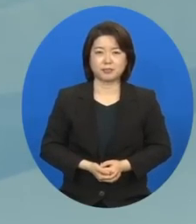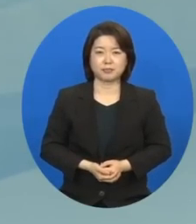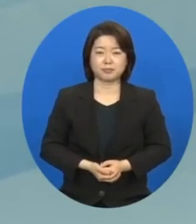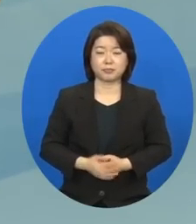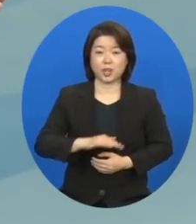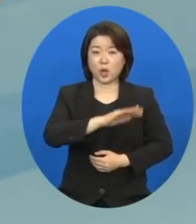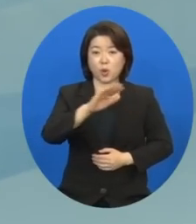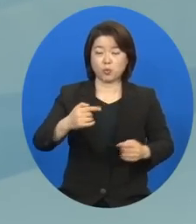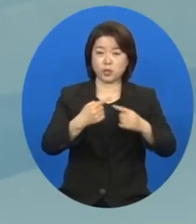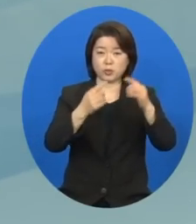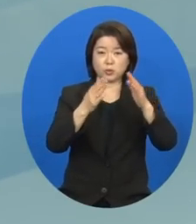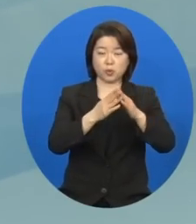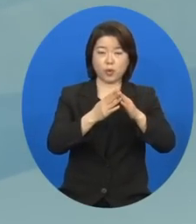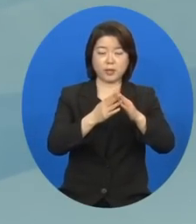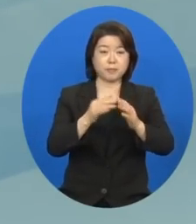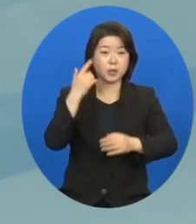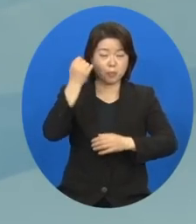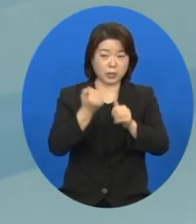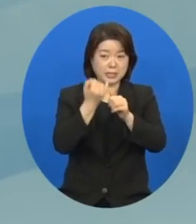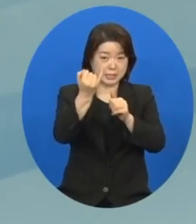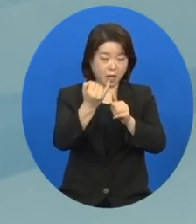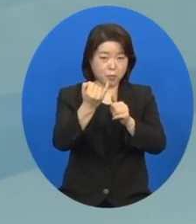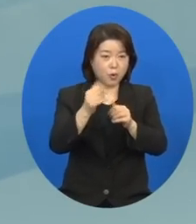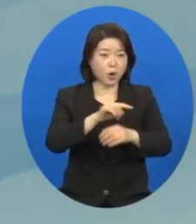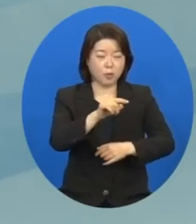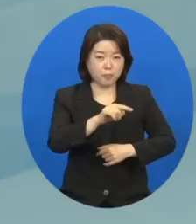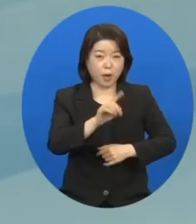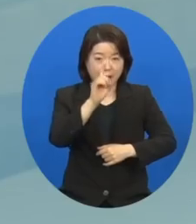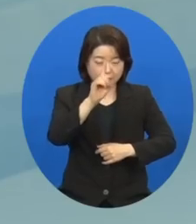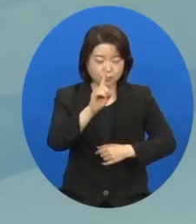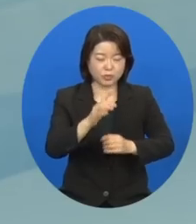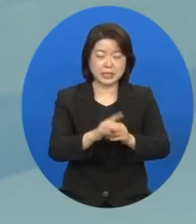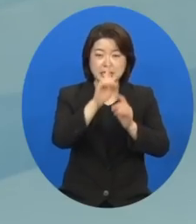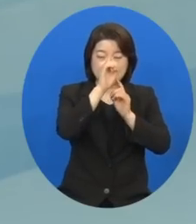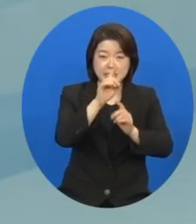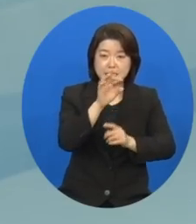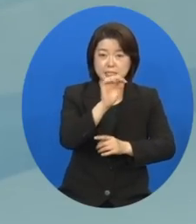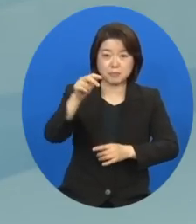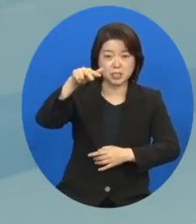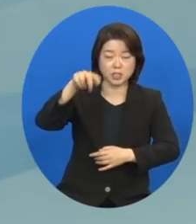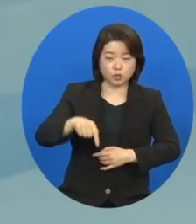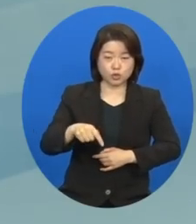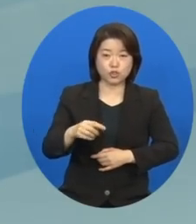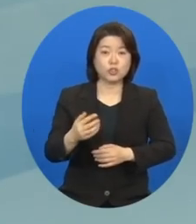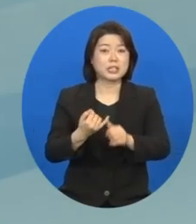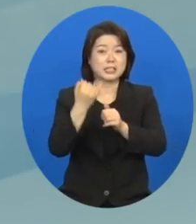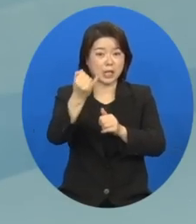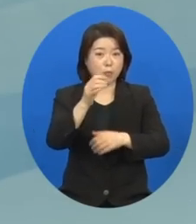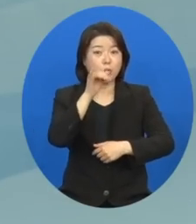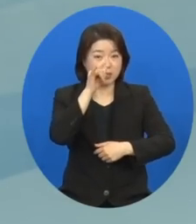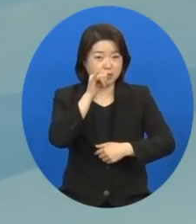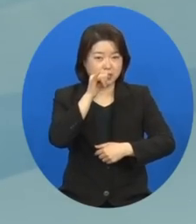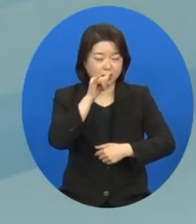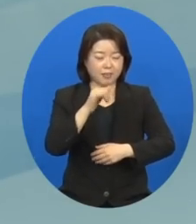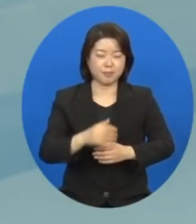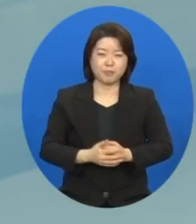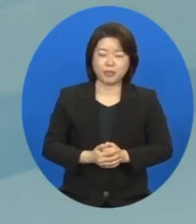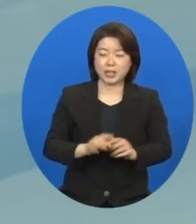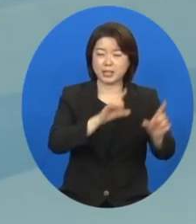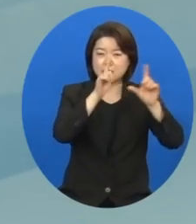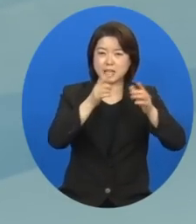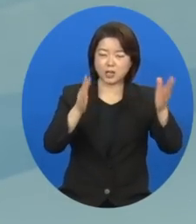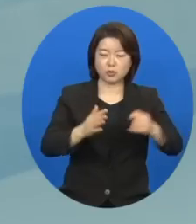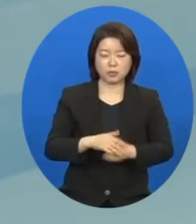우리 교회 사모님 성함 중에 이미주 사모님이라고 계십니다. 아시는 분 많이 아실 거예요. 이분이 살면서 자신의